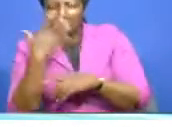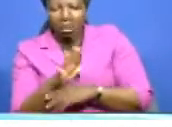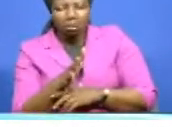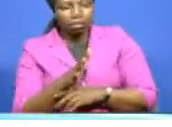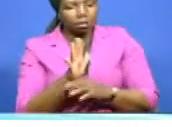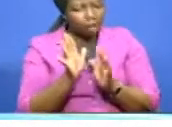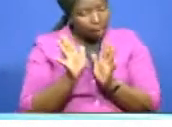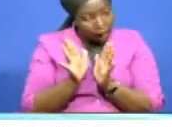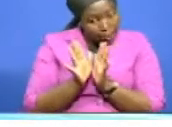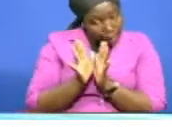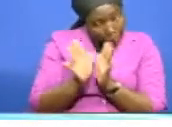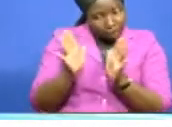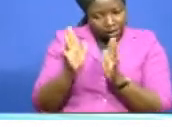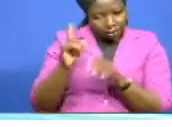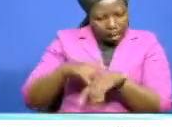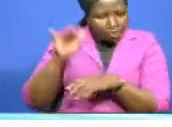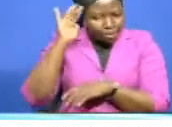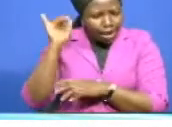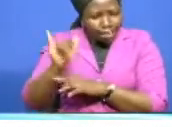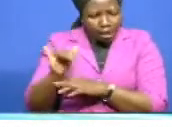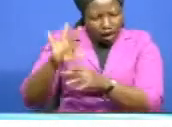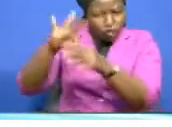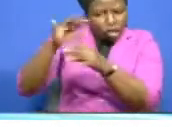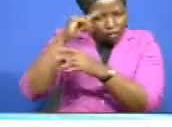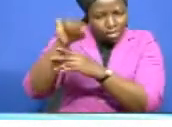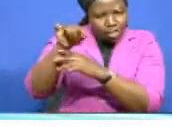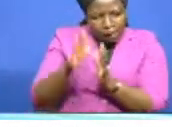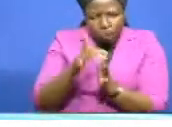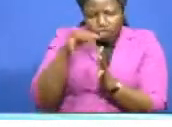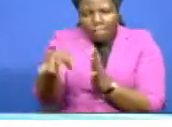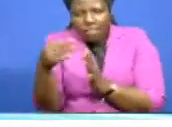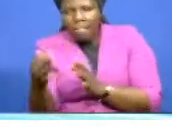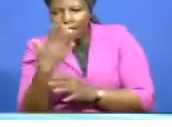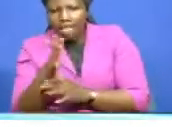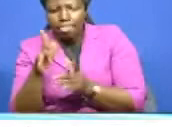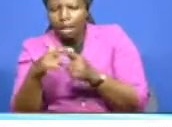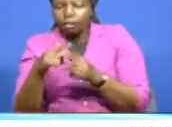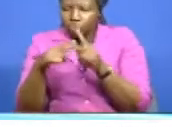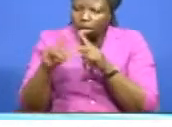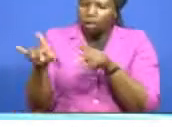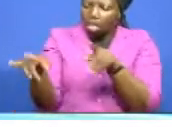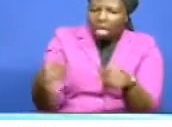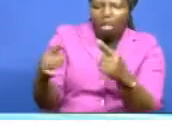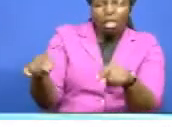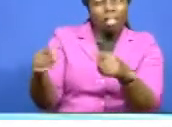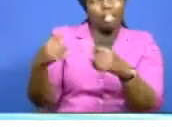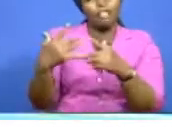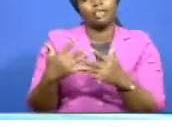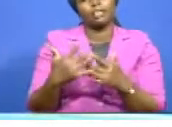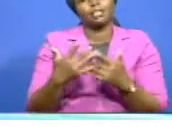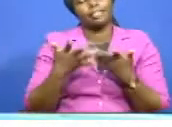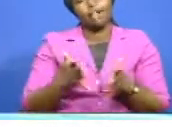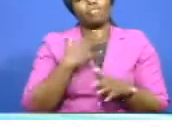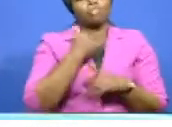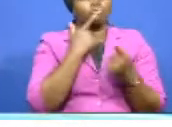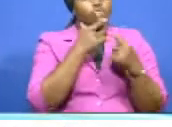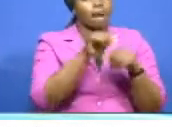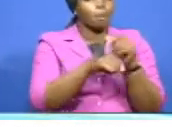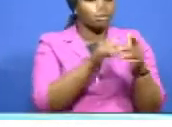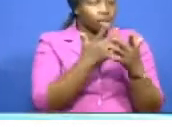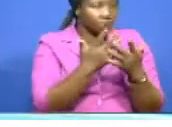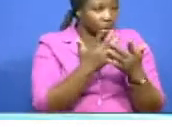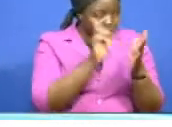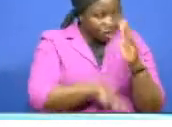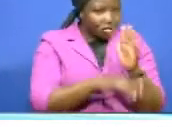mwananchi anaposikia vile na ilhali yeye alimpigia kura, unapata ya kwamba anataka kuzua vurugu. Na ningependa sasa hivi tuzungumze kuhusiana na kile